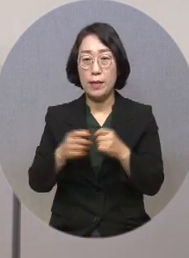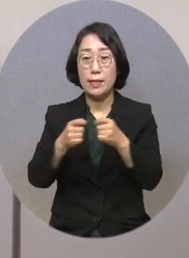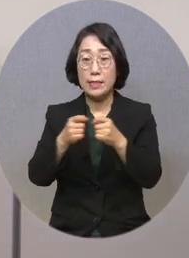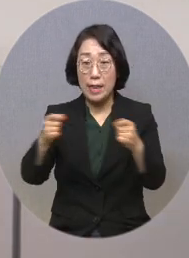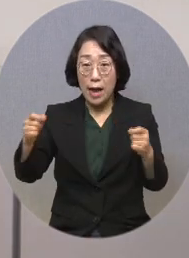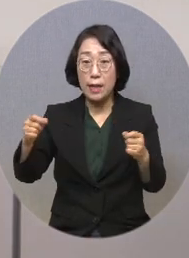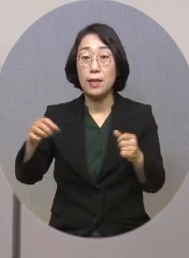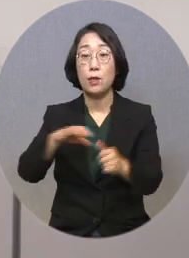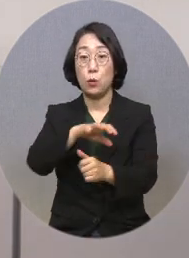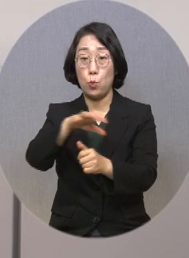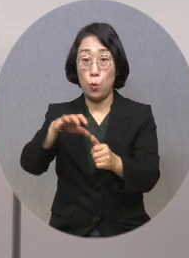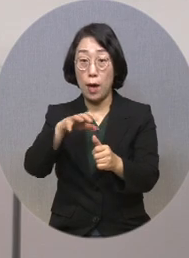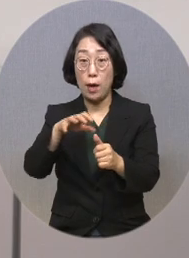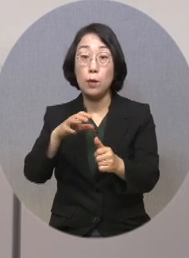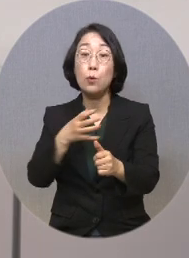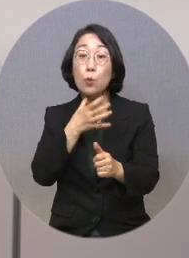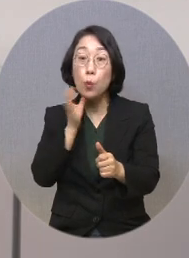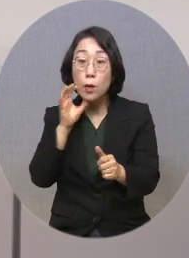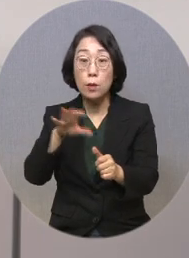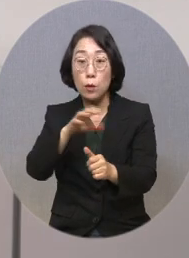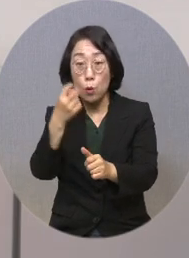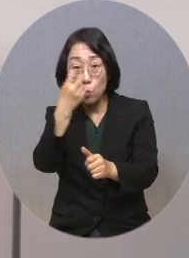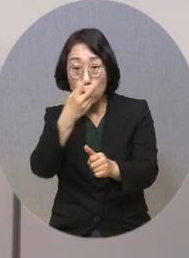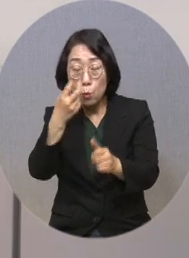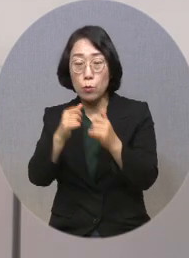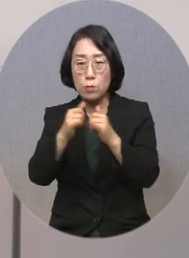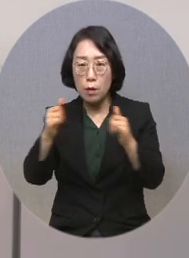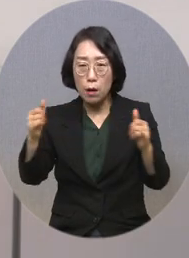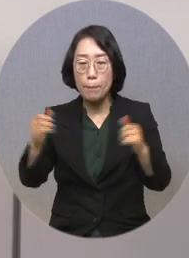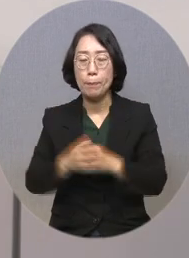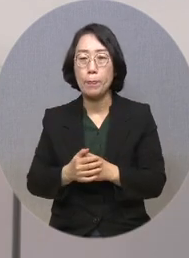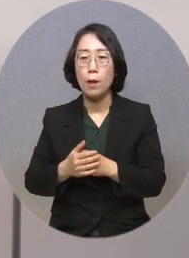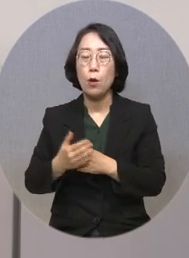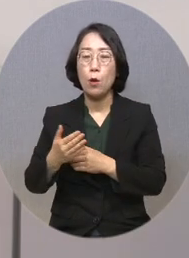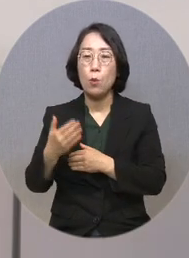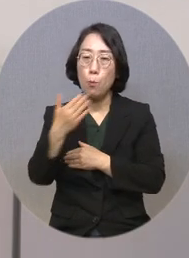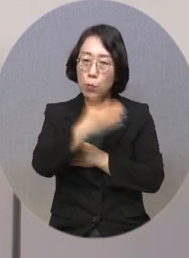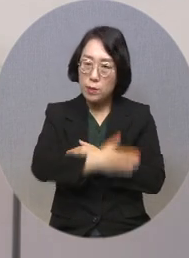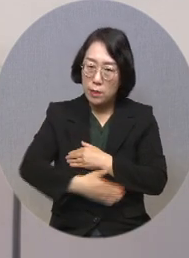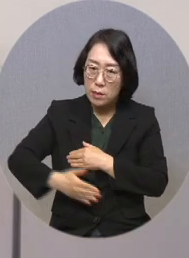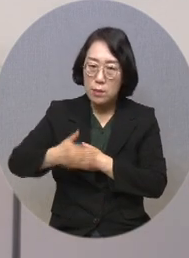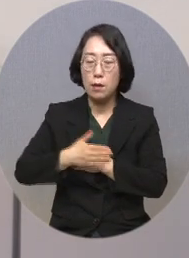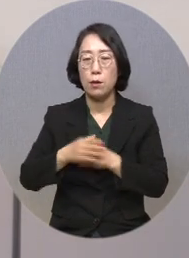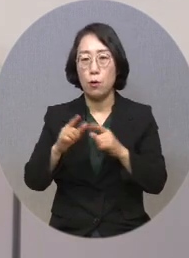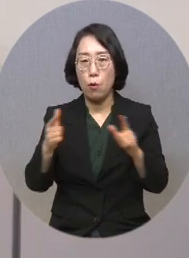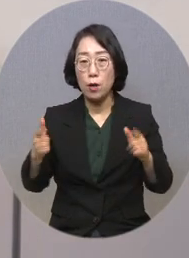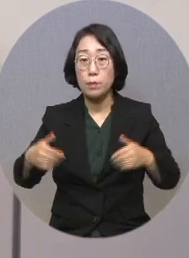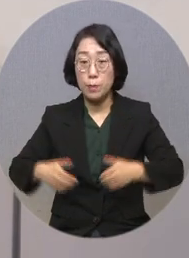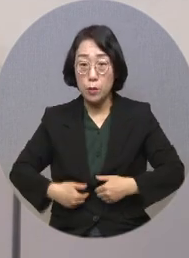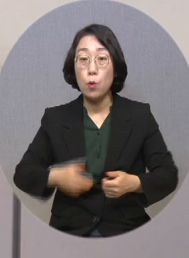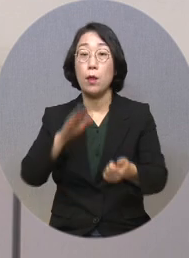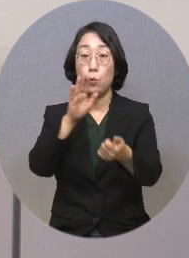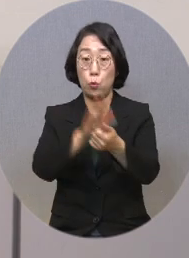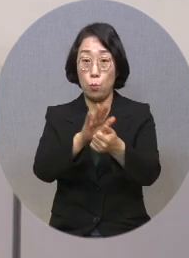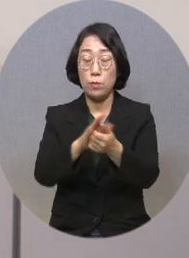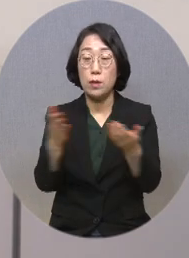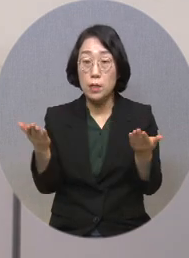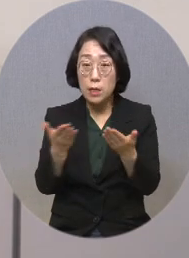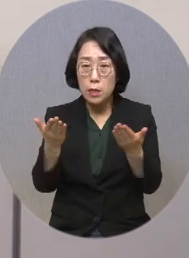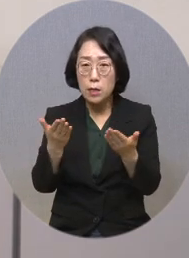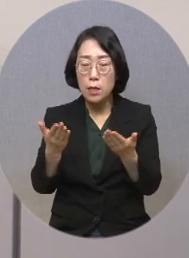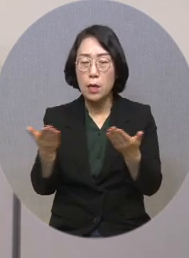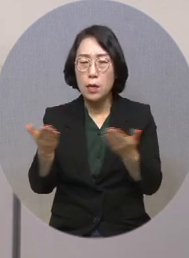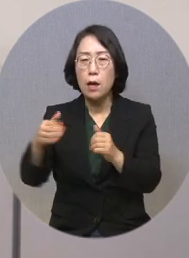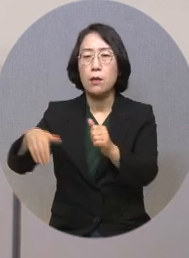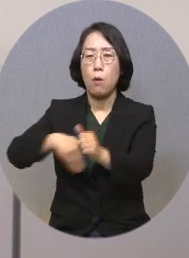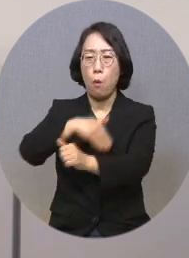요원은 요양기관에 소속돼 노인의 신체 및 가사활동 지원을 하고 있는데 이들의 근로여건과 체후